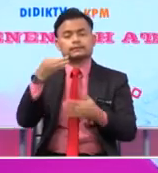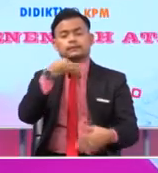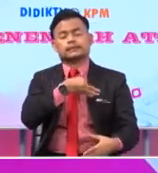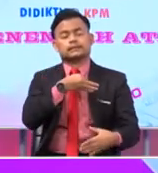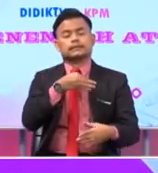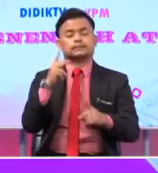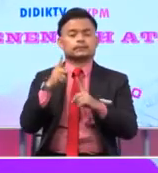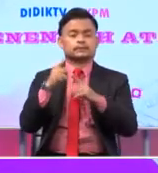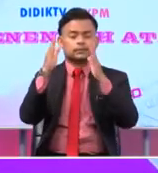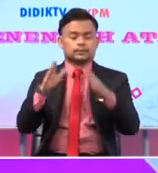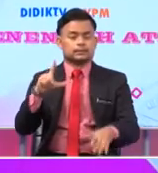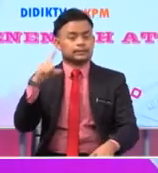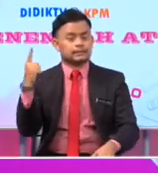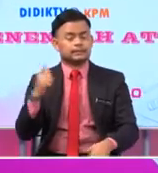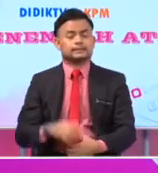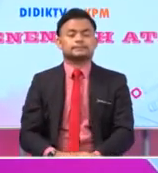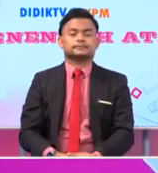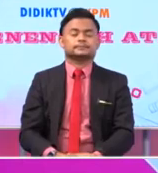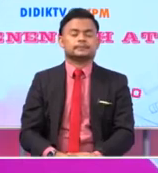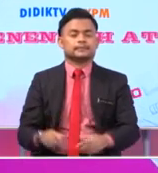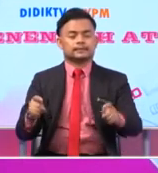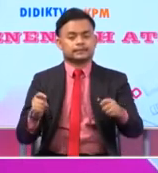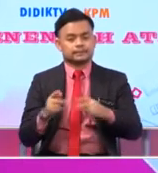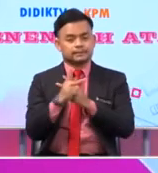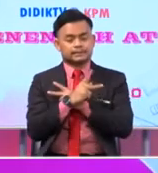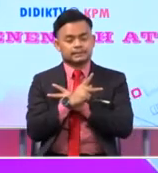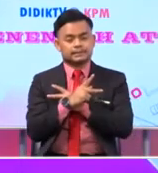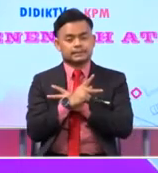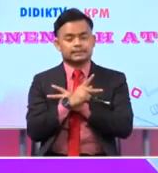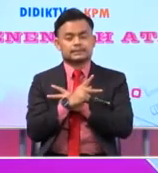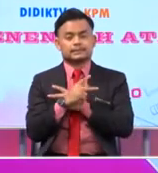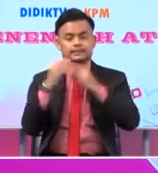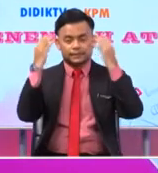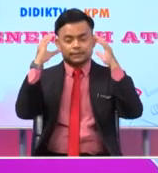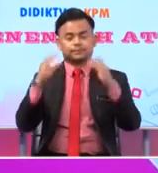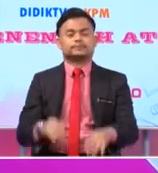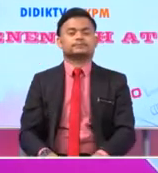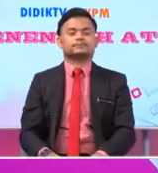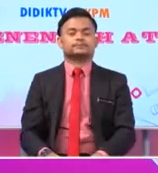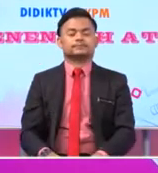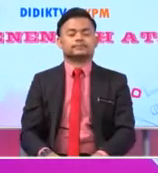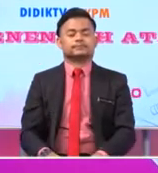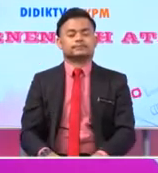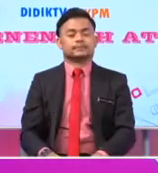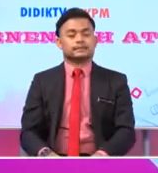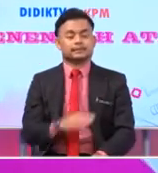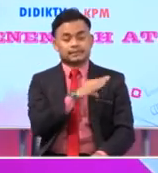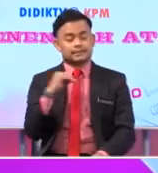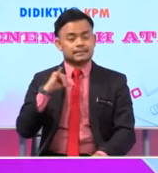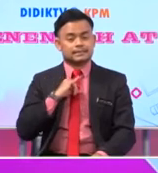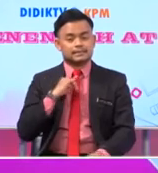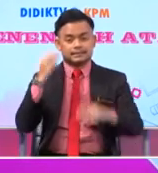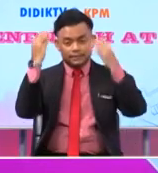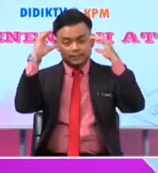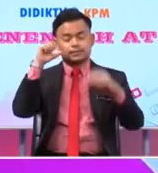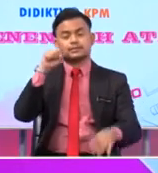memberi kebaikan kepada orang sekeliling kita terima kasih banyak gunung lagi sekali cuma kasih juga kepada cek bujur masih sore kita yaitu